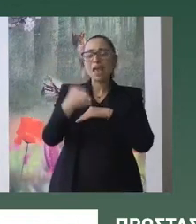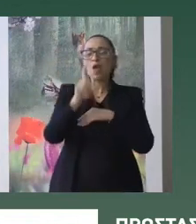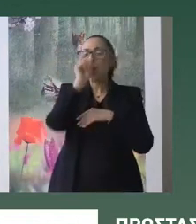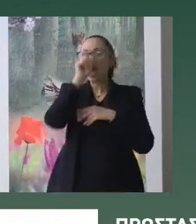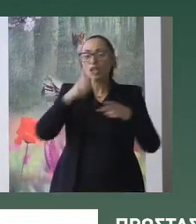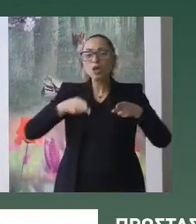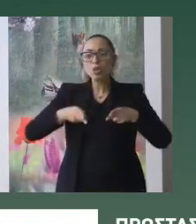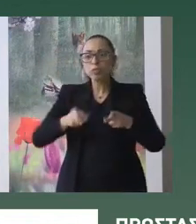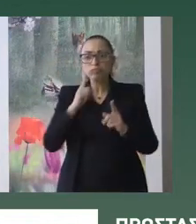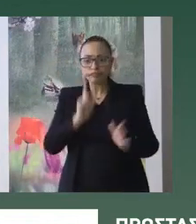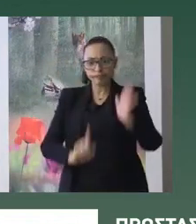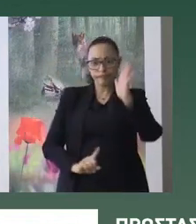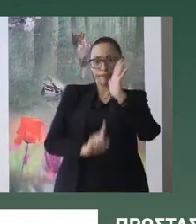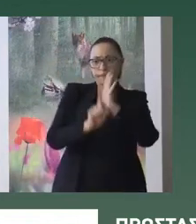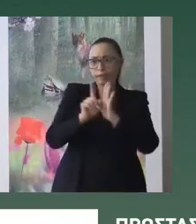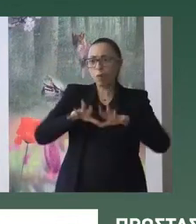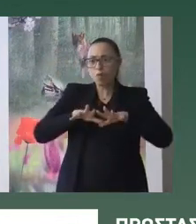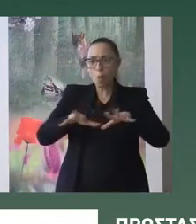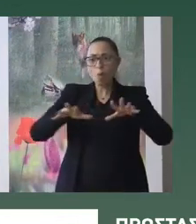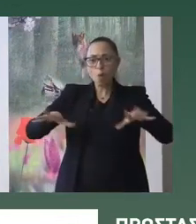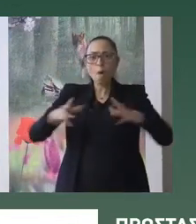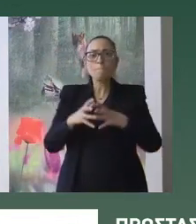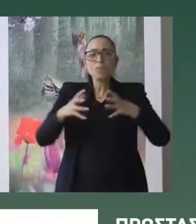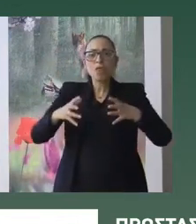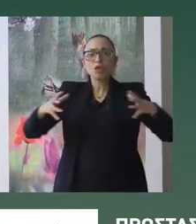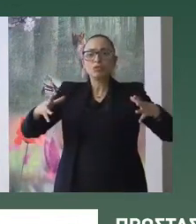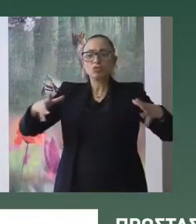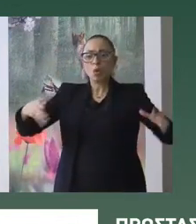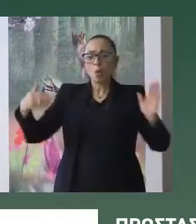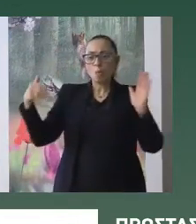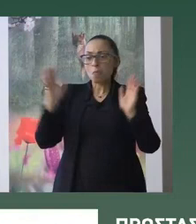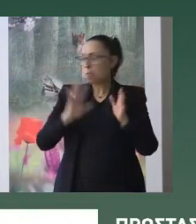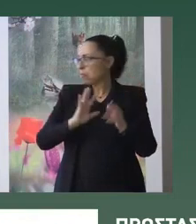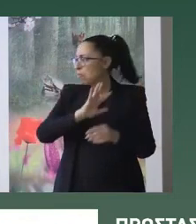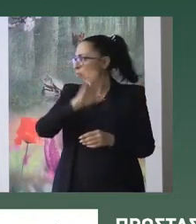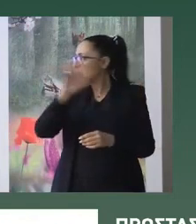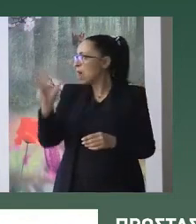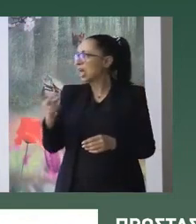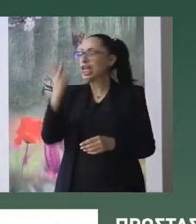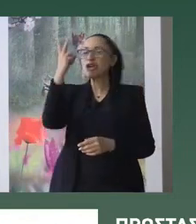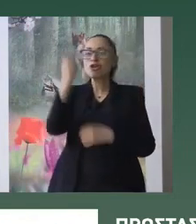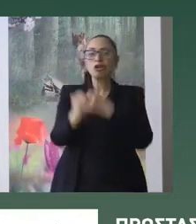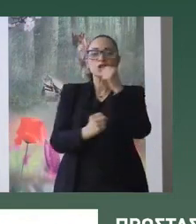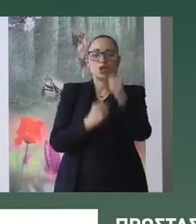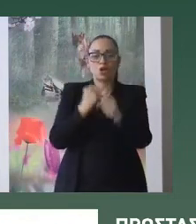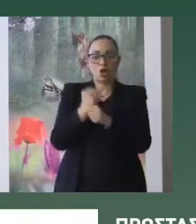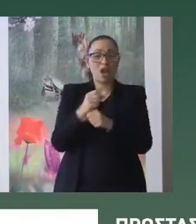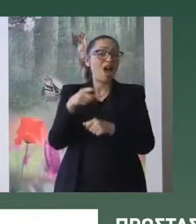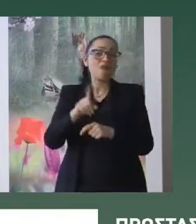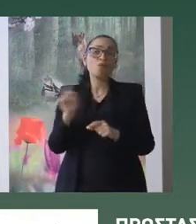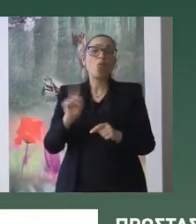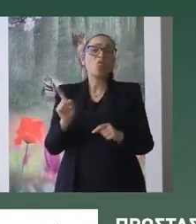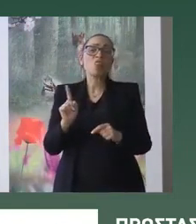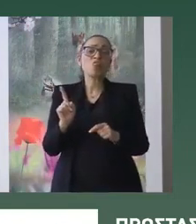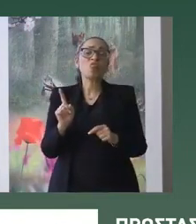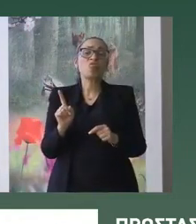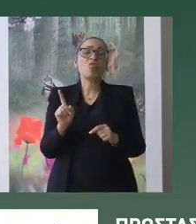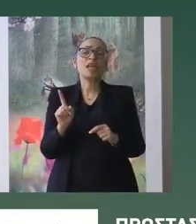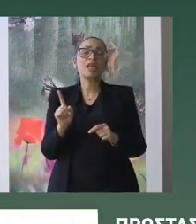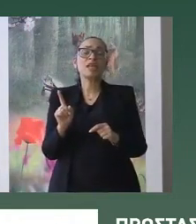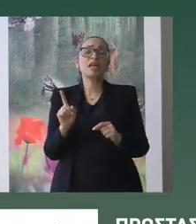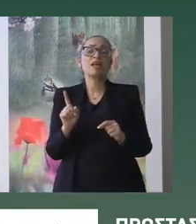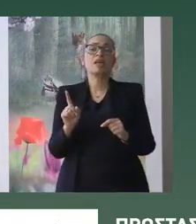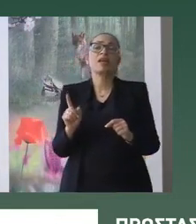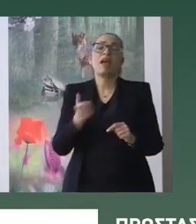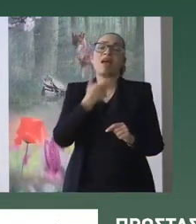πέστε τι αύξηση πληθυσμού είχαν μέσα σε μια 20ετία. Αυτό δεν είναι βιώσιμο.